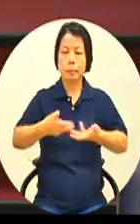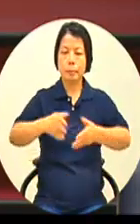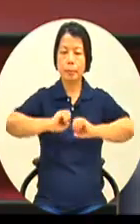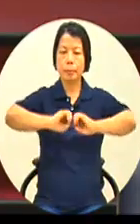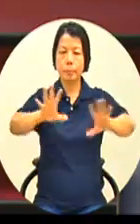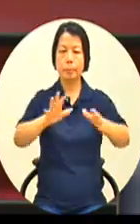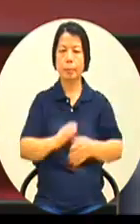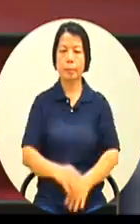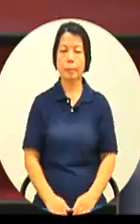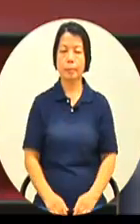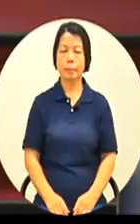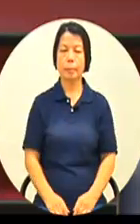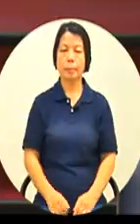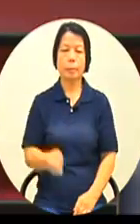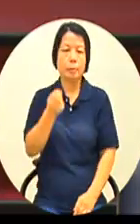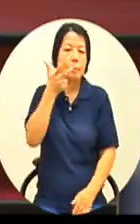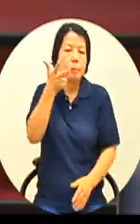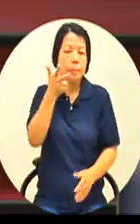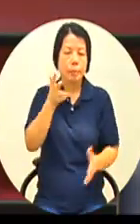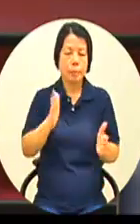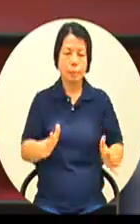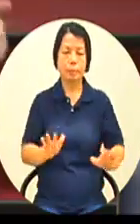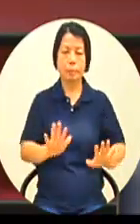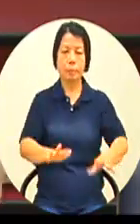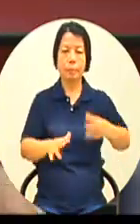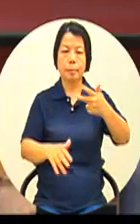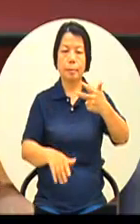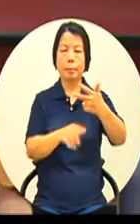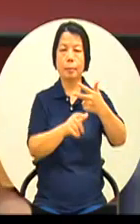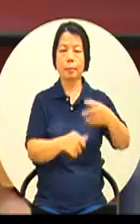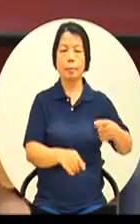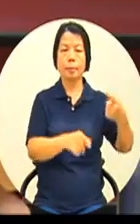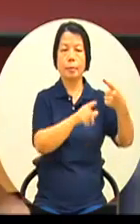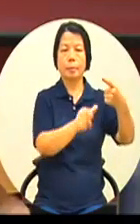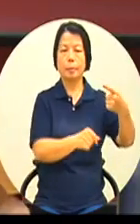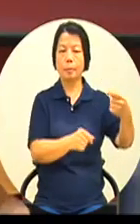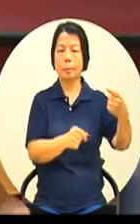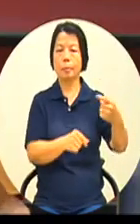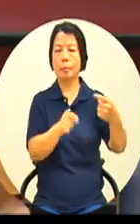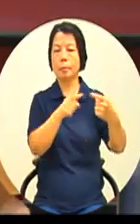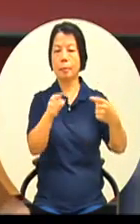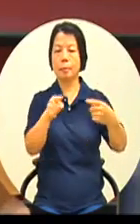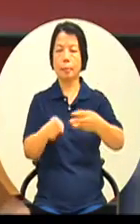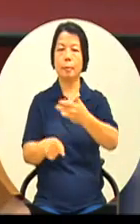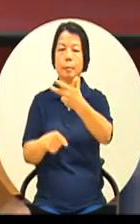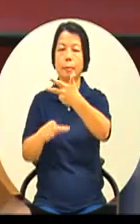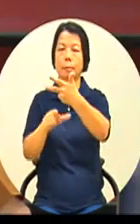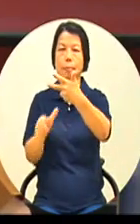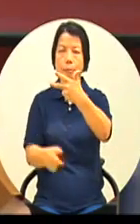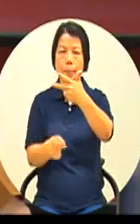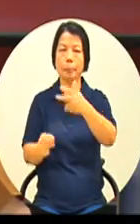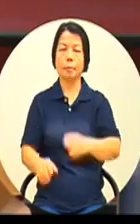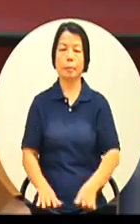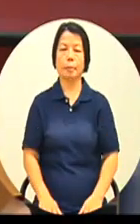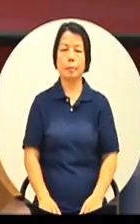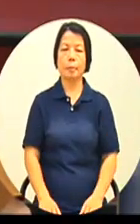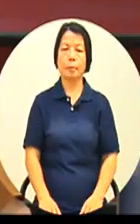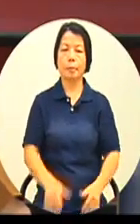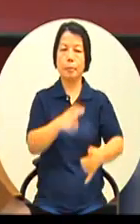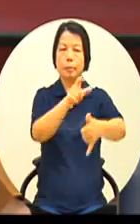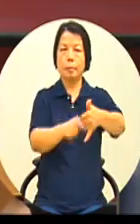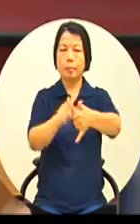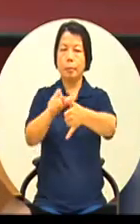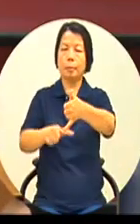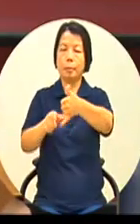七个月来，今年二月、正月、甲七月啦，吼，行数